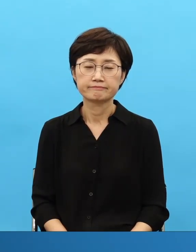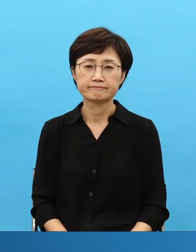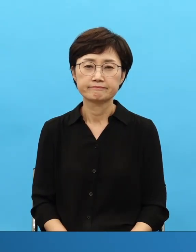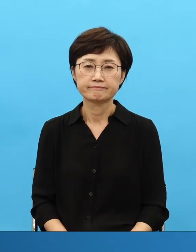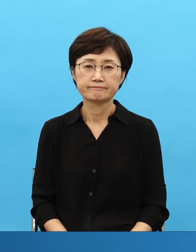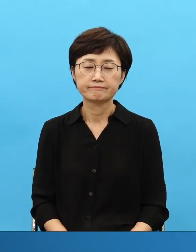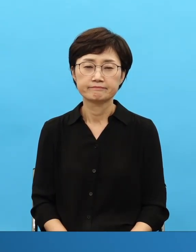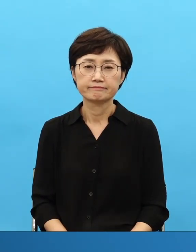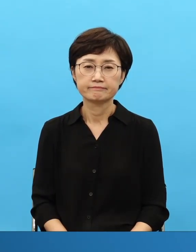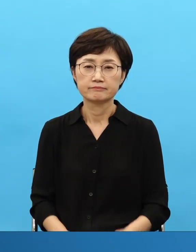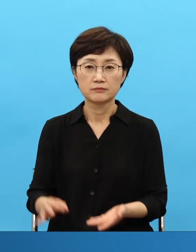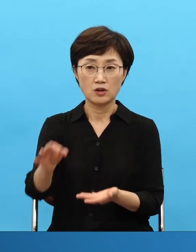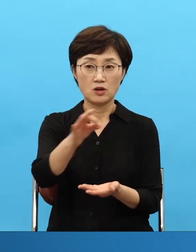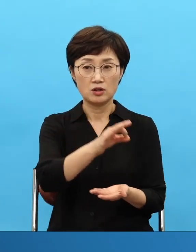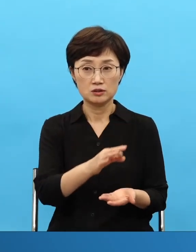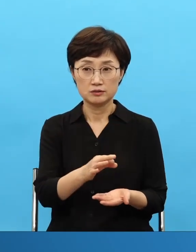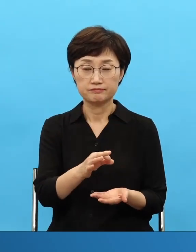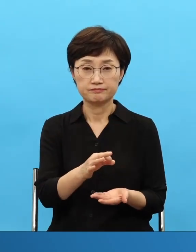주요 헌금 소식입니다.